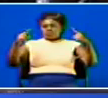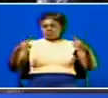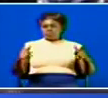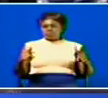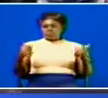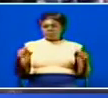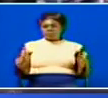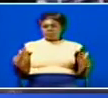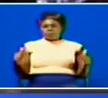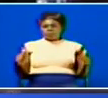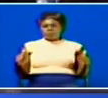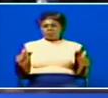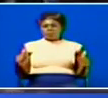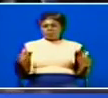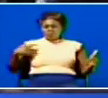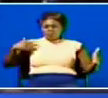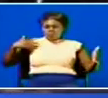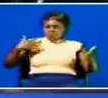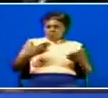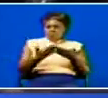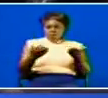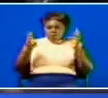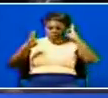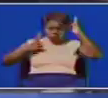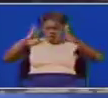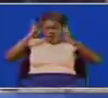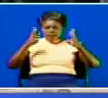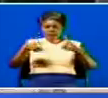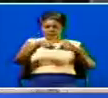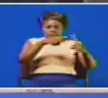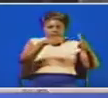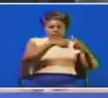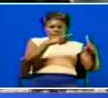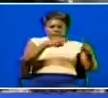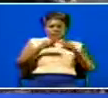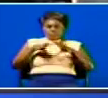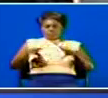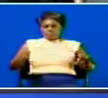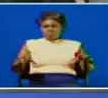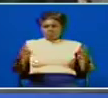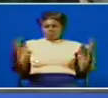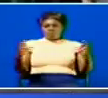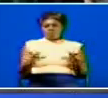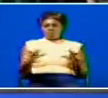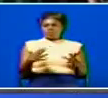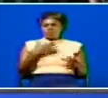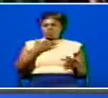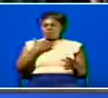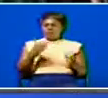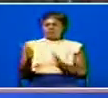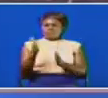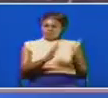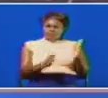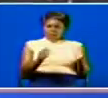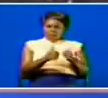dafu. Kufikia sasa hofu ya mashambulizi ya kisasi imetanda, huku wakazi wakitaka mikakati